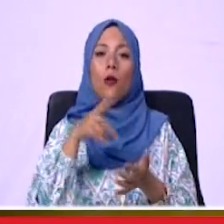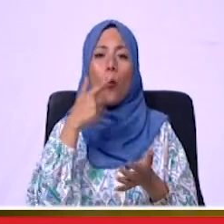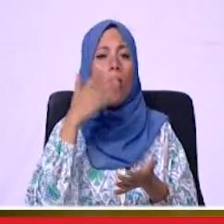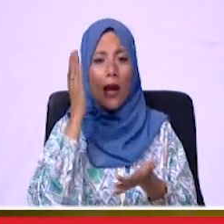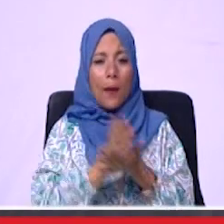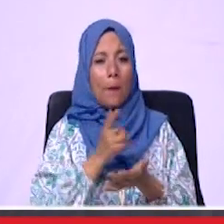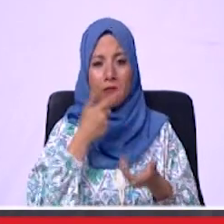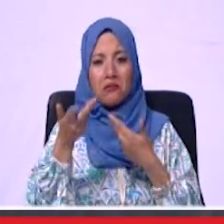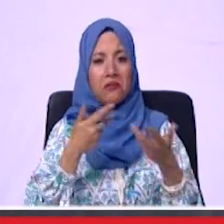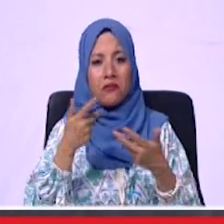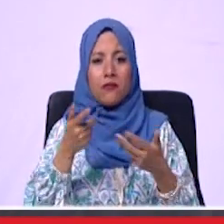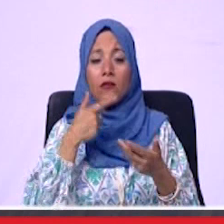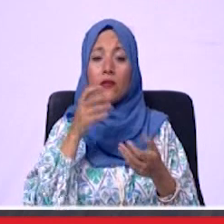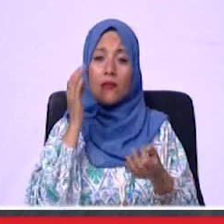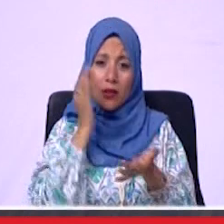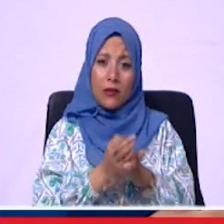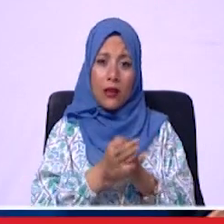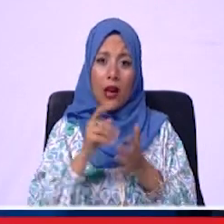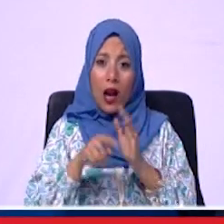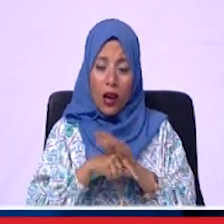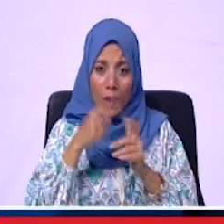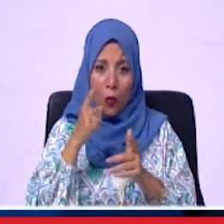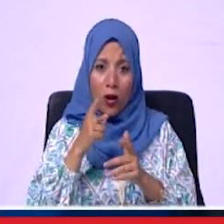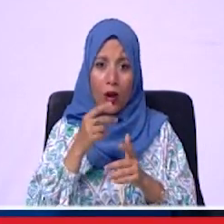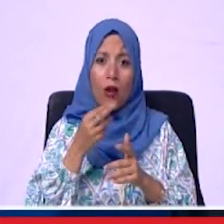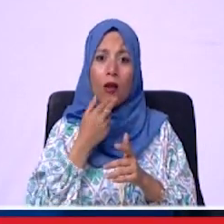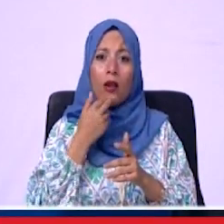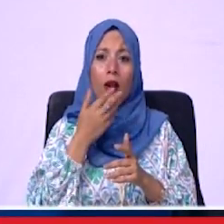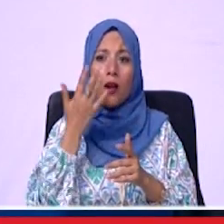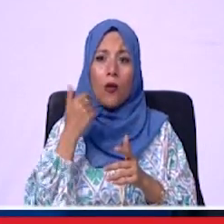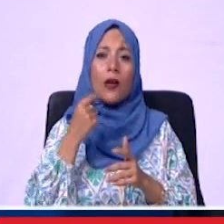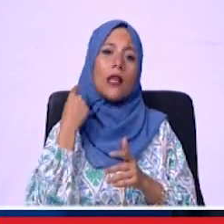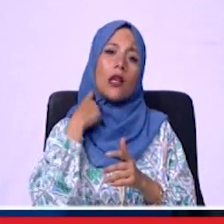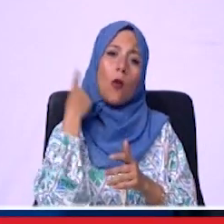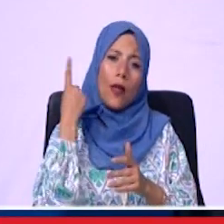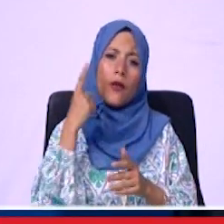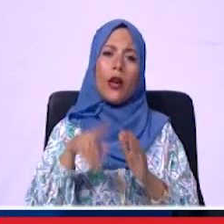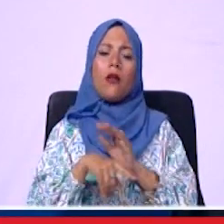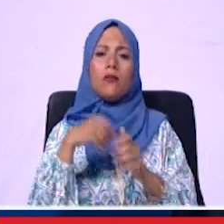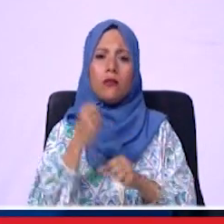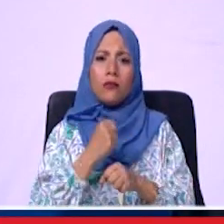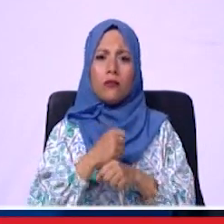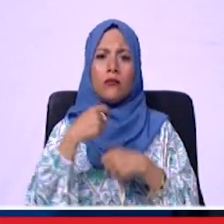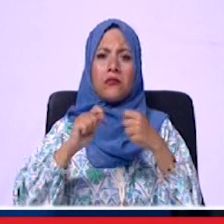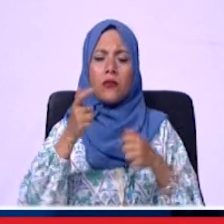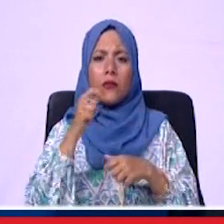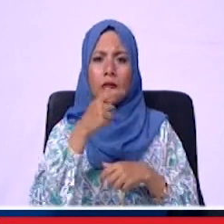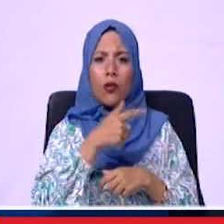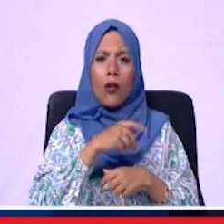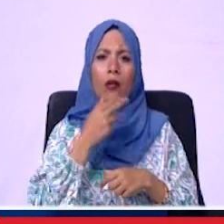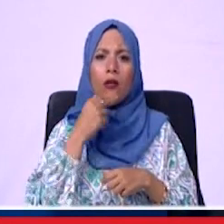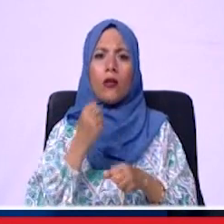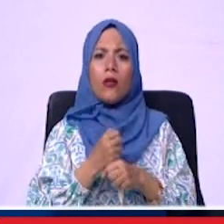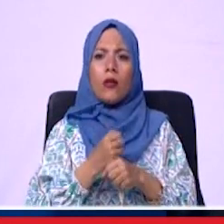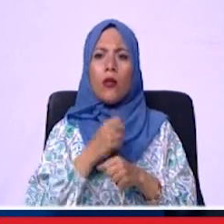حصل؟ اللي حصل اللي كان طالع يجلد الدفاتر بتاعت سنوله إعدادي، كان لسه داخل بقاله أسبوع فيه، لقى